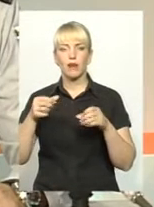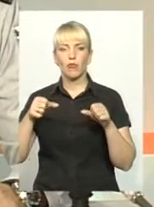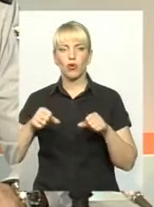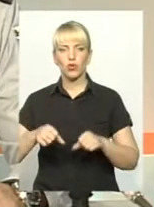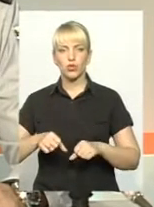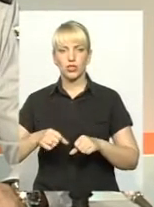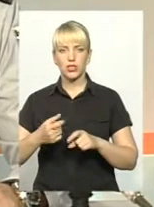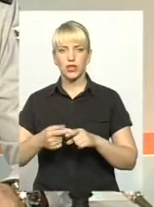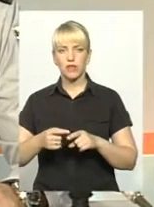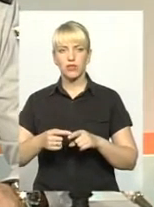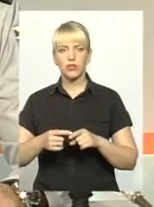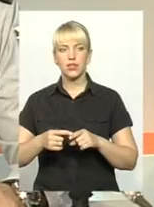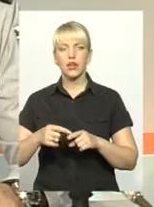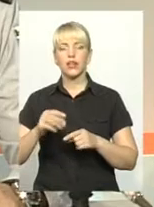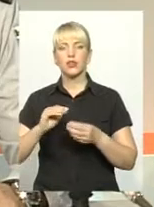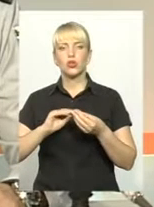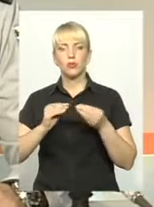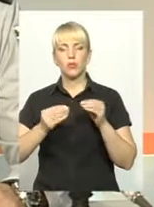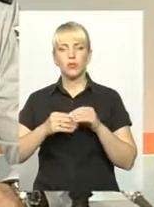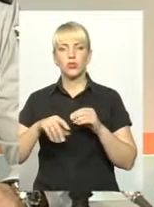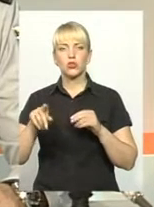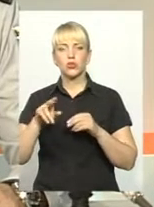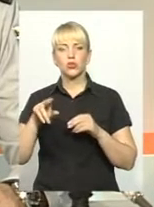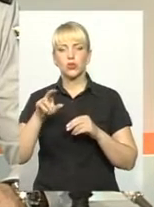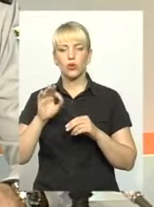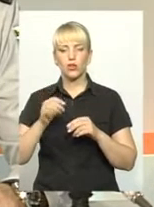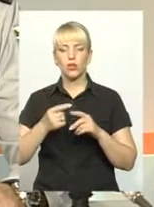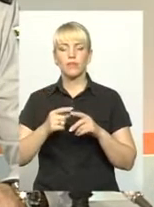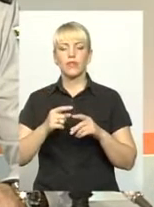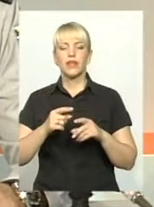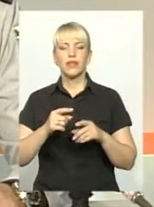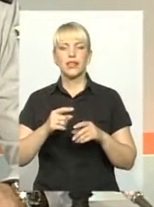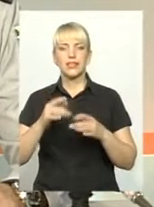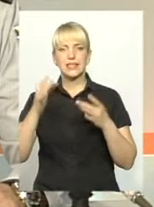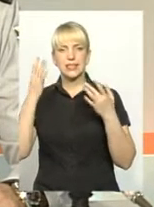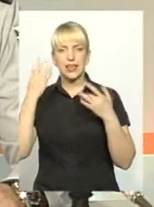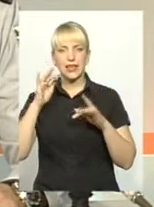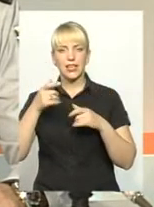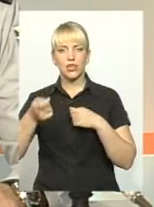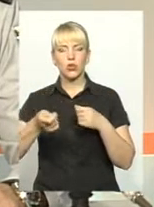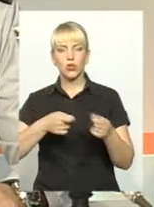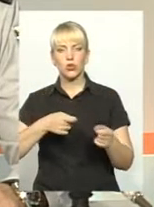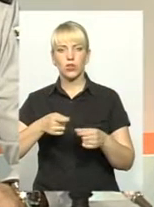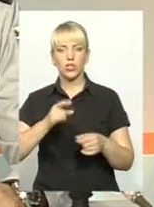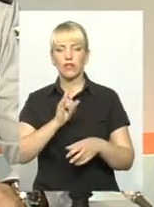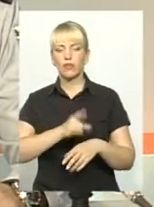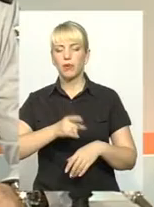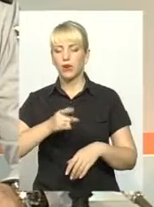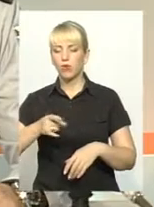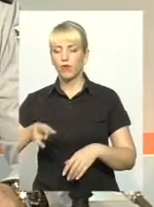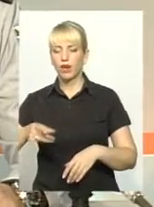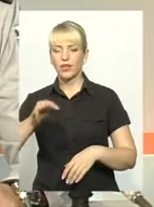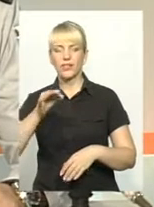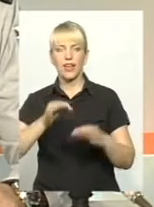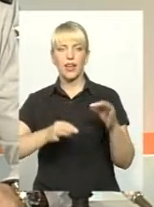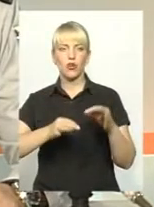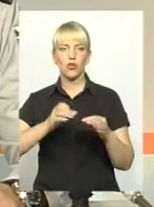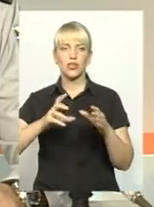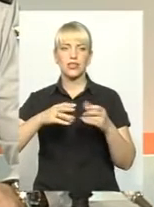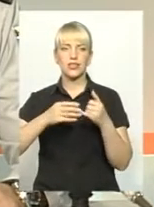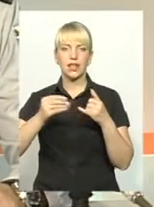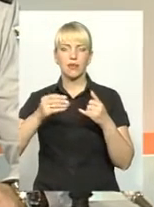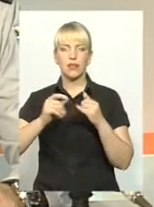перейматися проблематикою як стихійної торгівлі, проблематикою паркування, екологічних, земельних питань. Тому що ми сьогодні